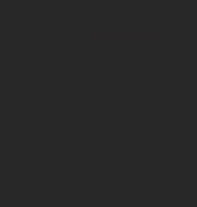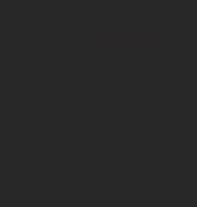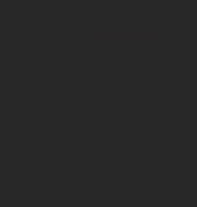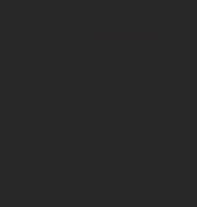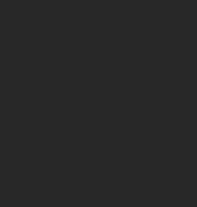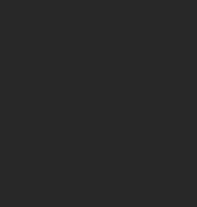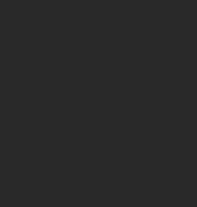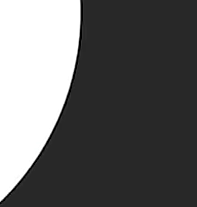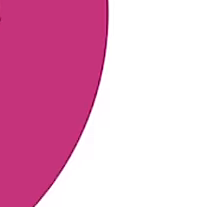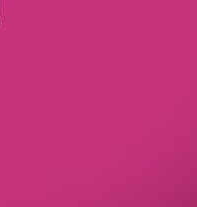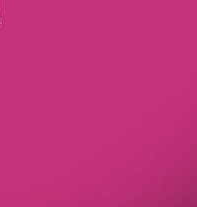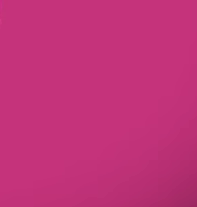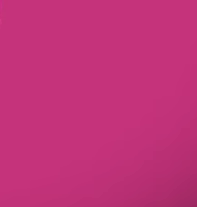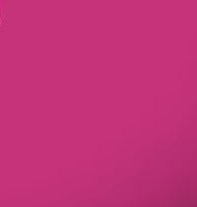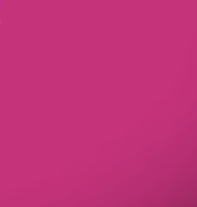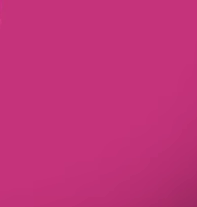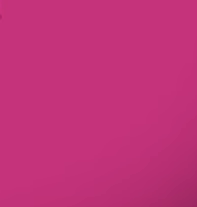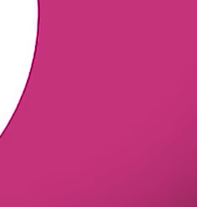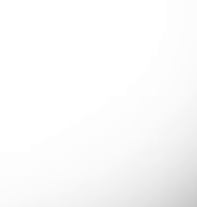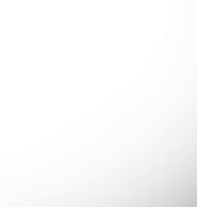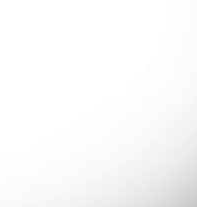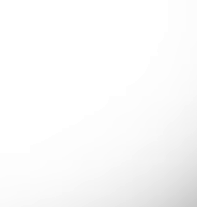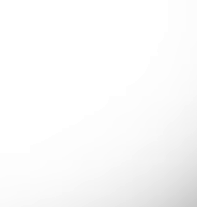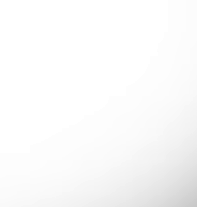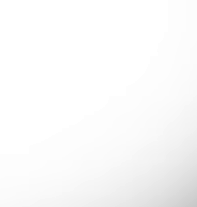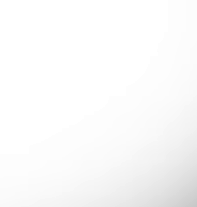Re, viss ēters ir te!